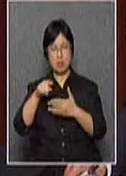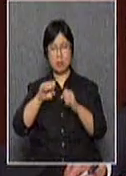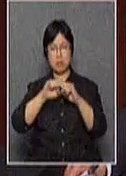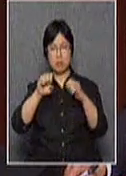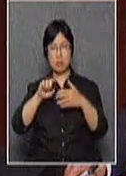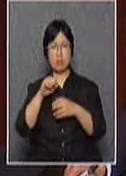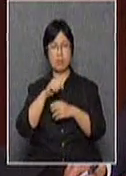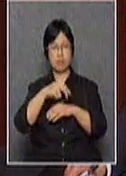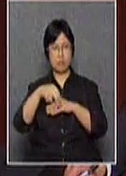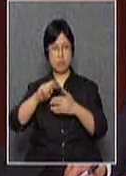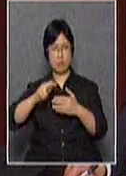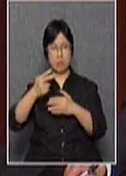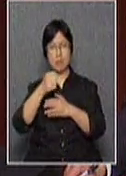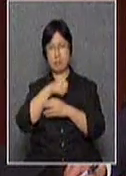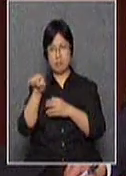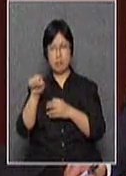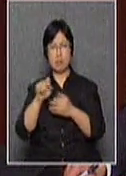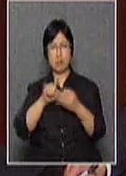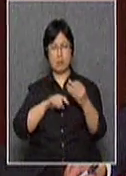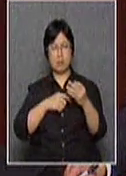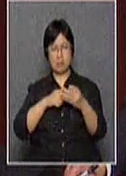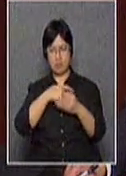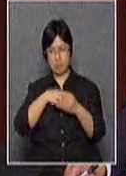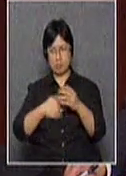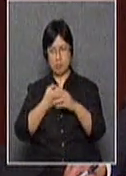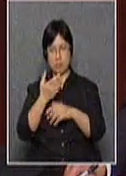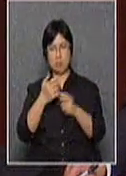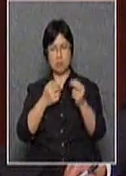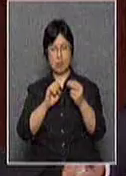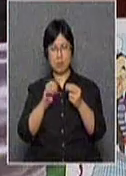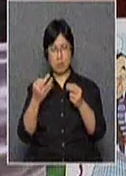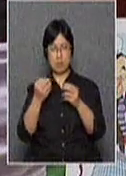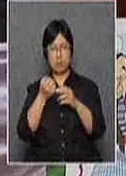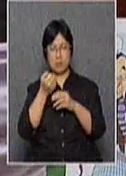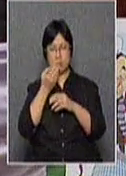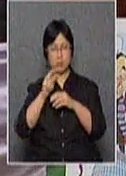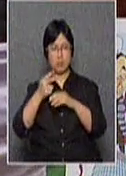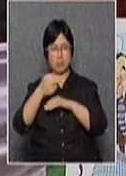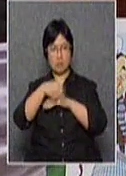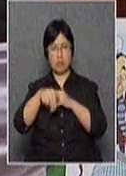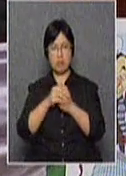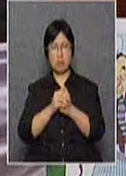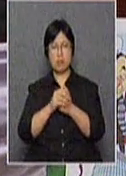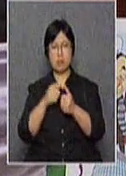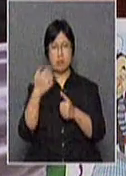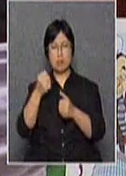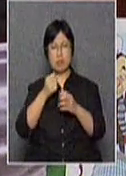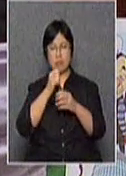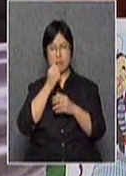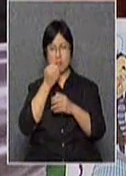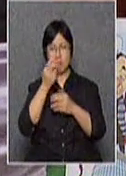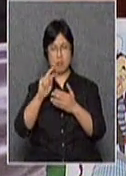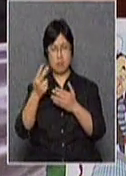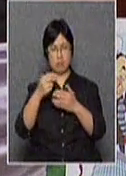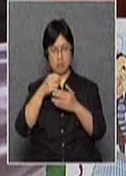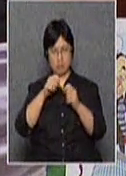正案被否決。陳志全議員，請你動議第703項修正案。 主席，我動議通過會議